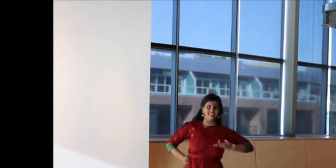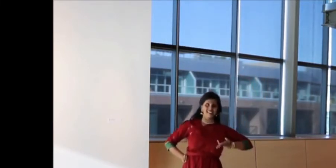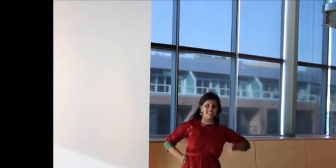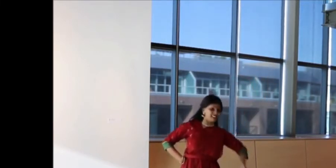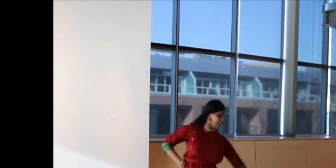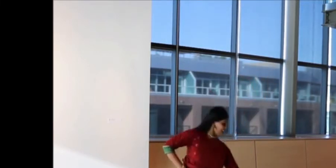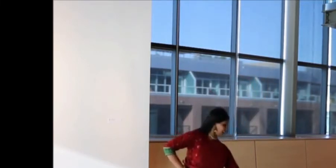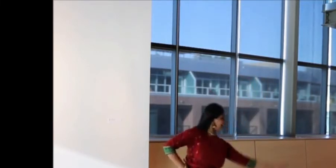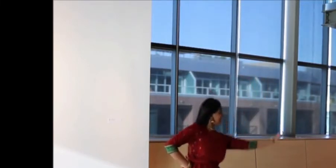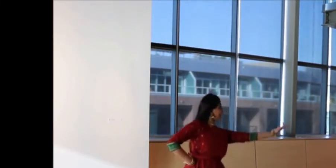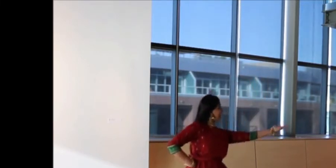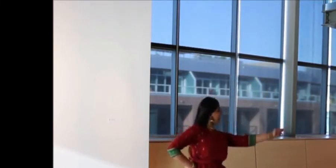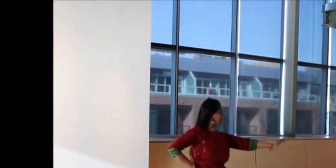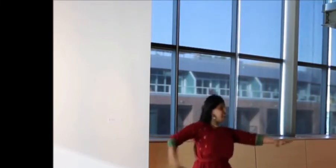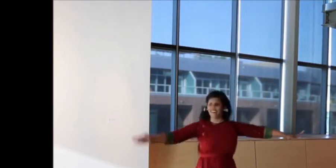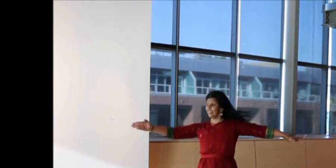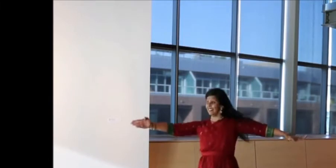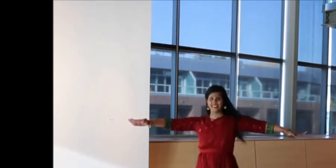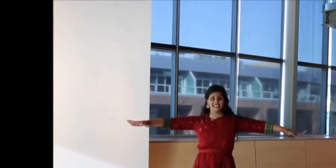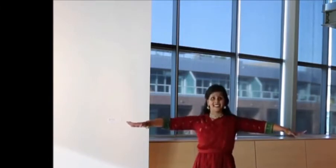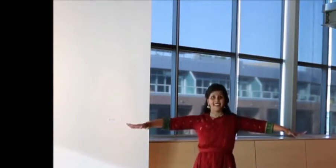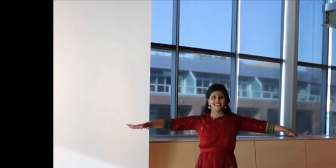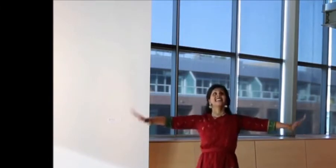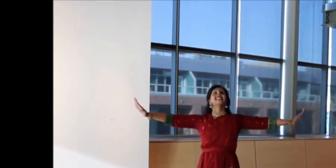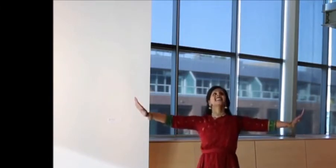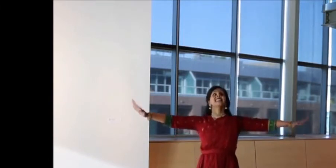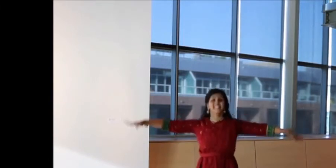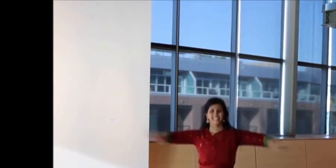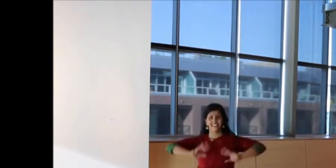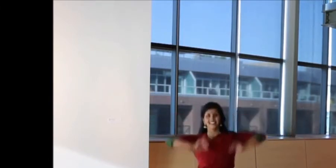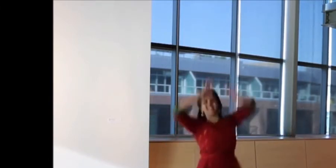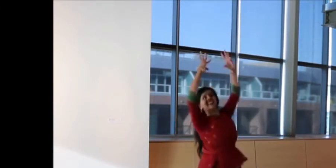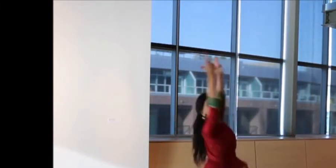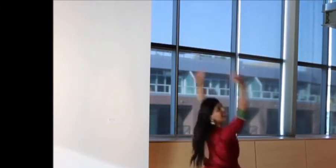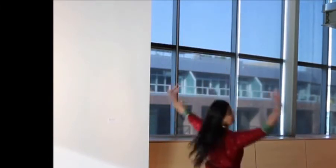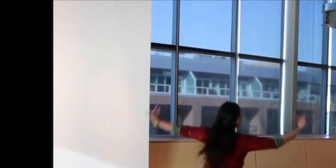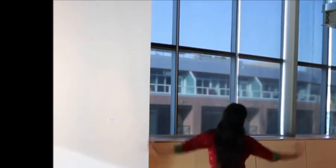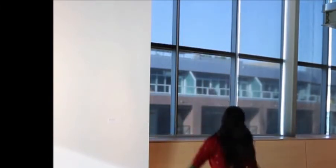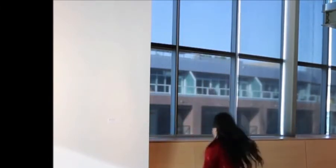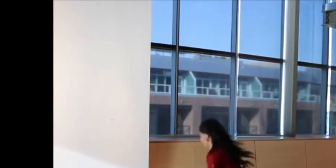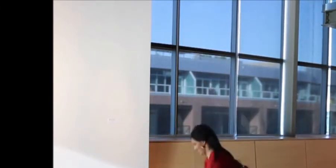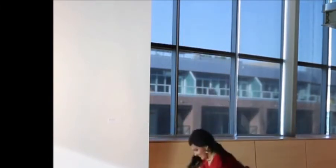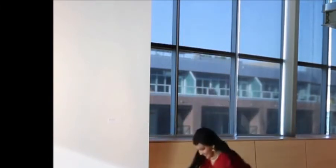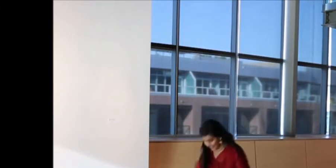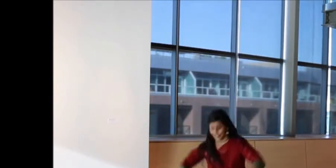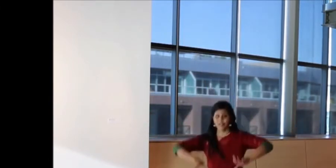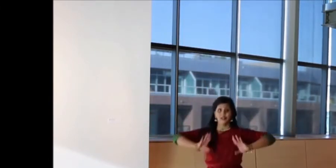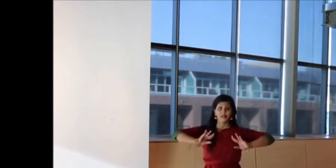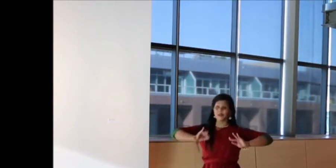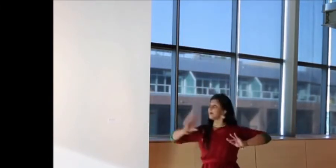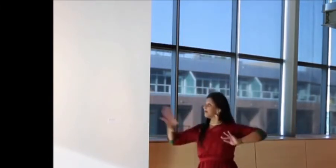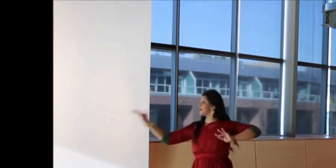கிட்டத்தக்க தாயதி தோ கிட்டத்தக்க தாயதி